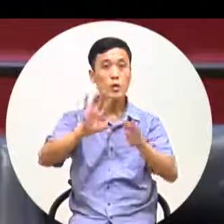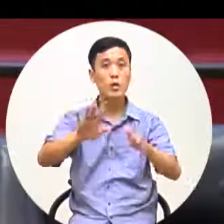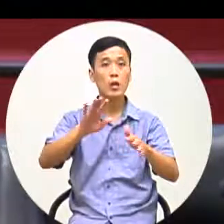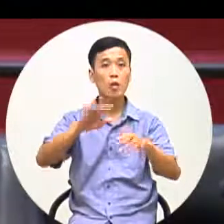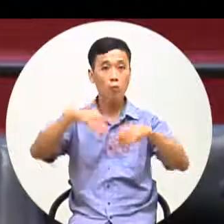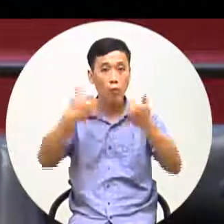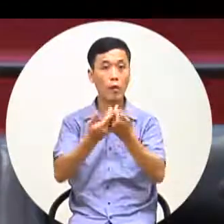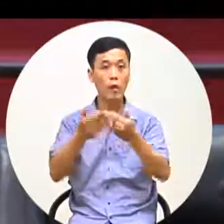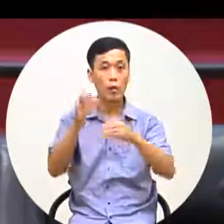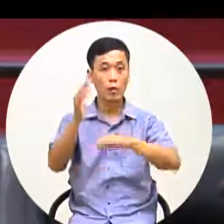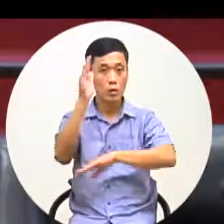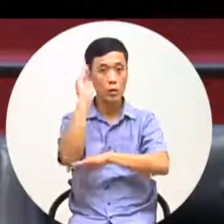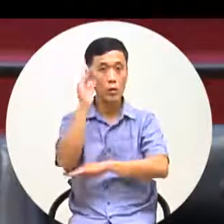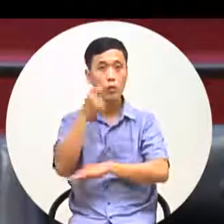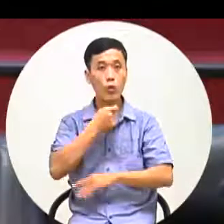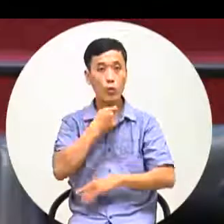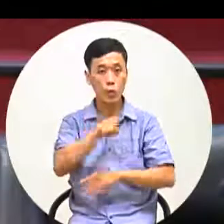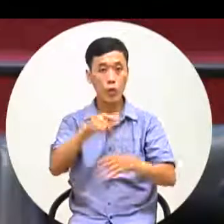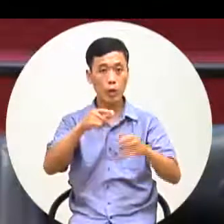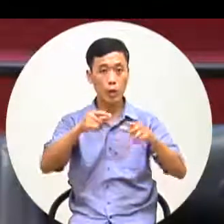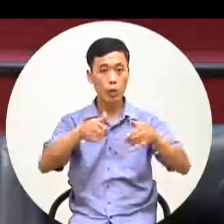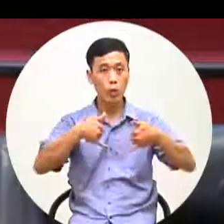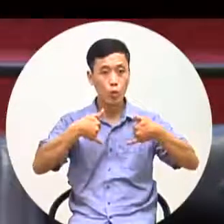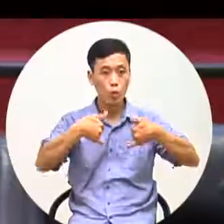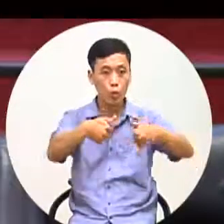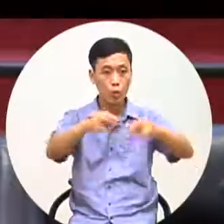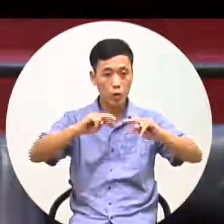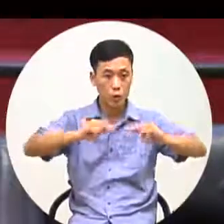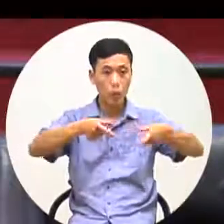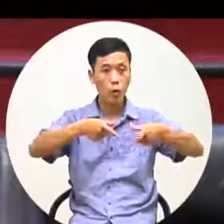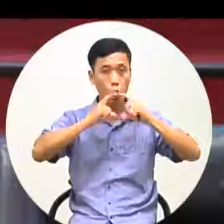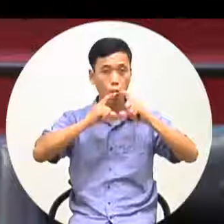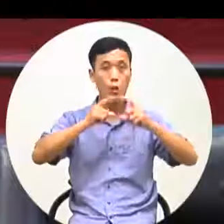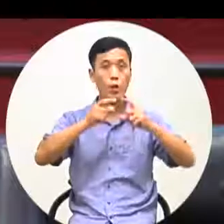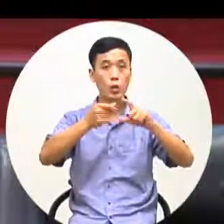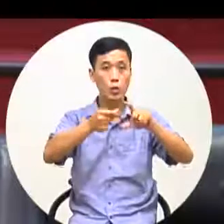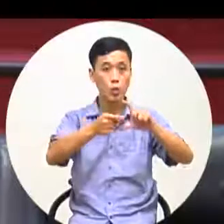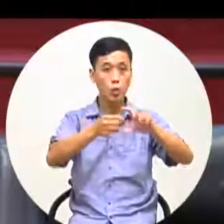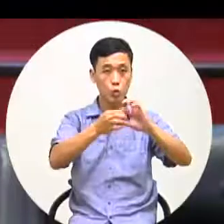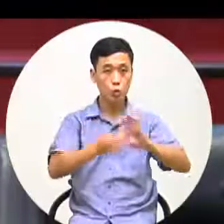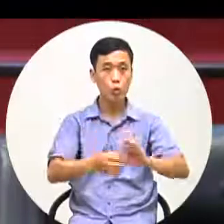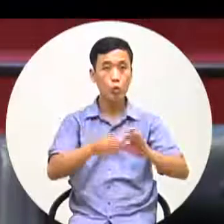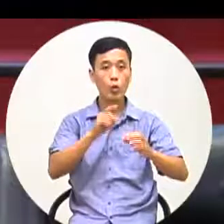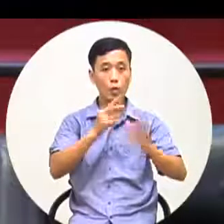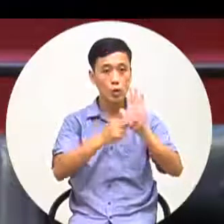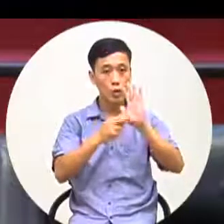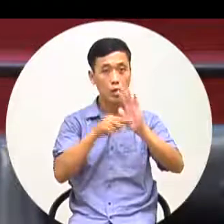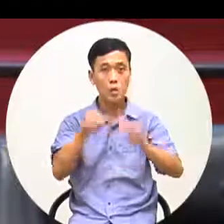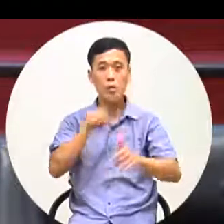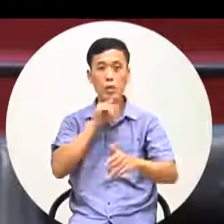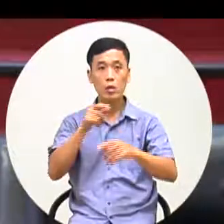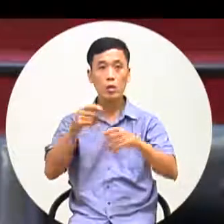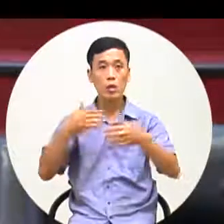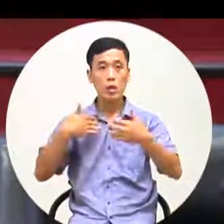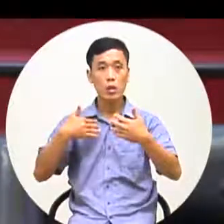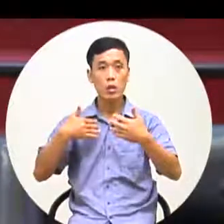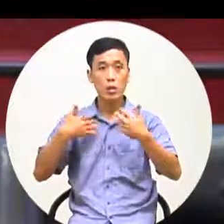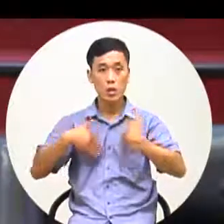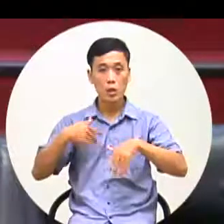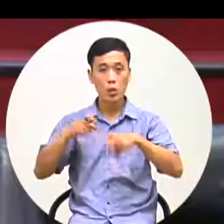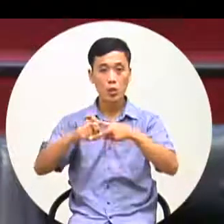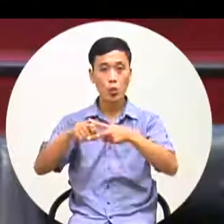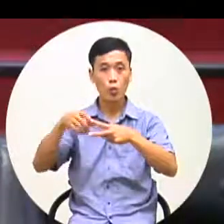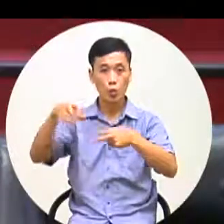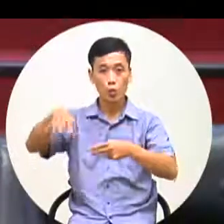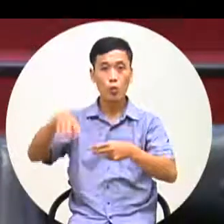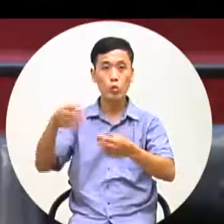去。区公所说这是新公处的事情，他说他不是他那区公所呢不是好开辟道路做